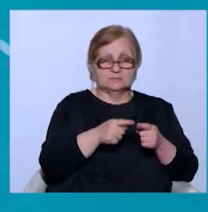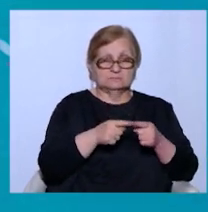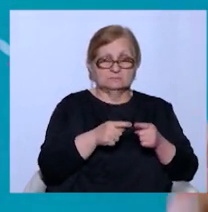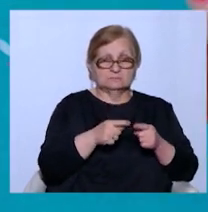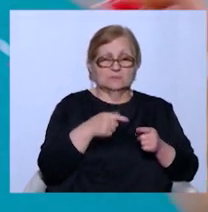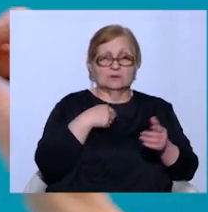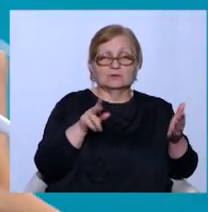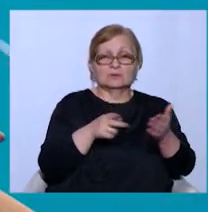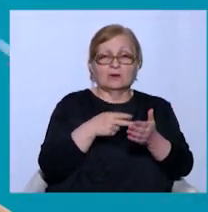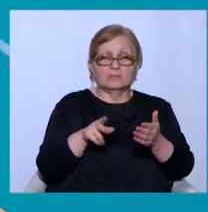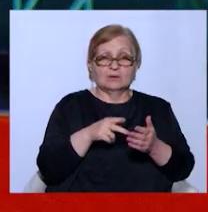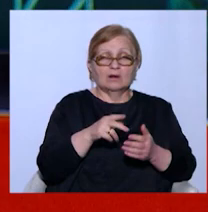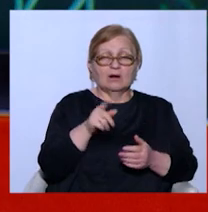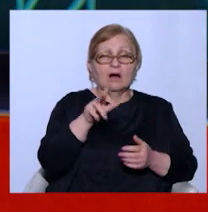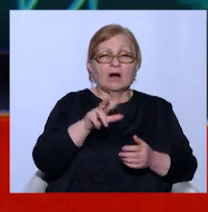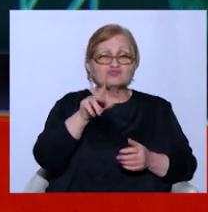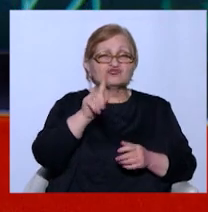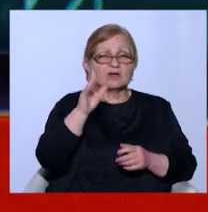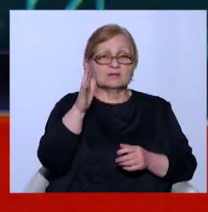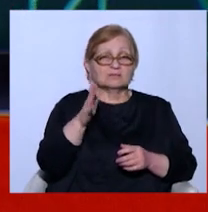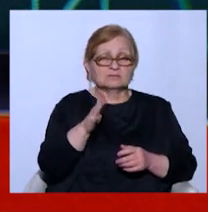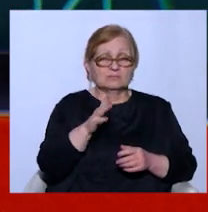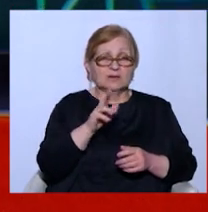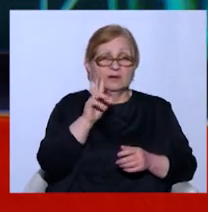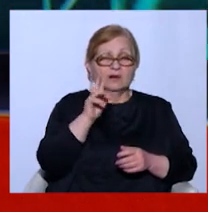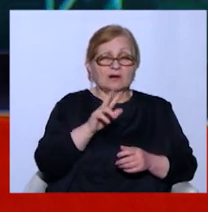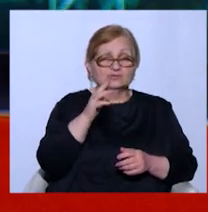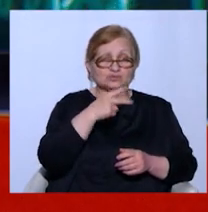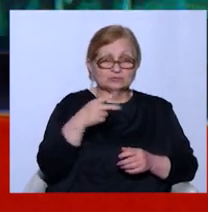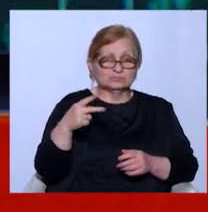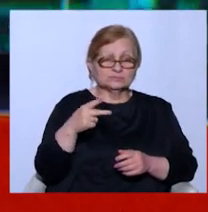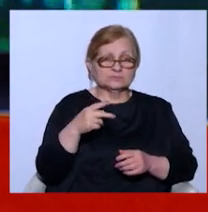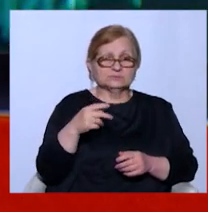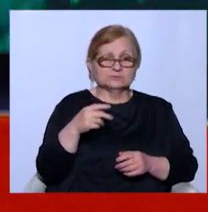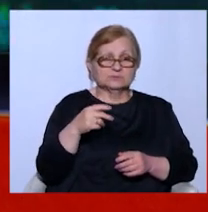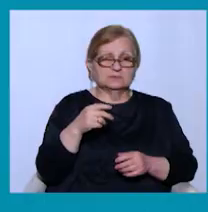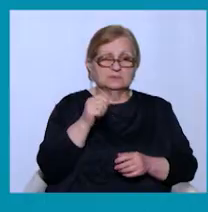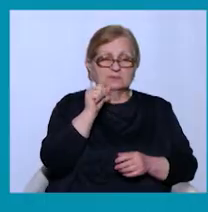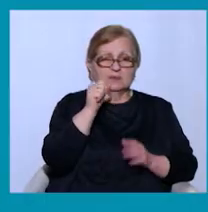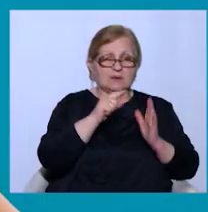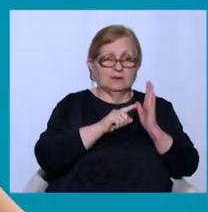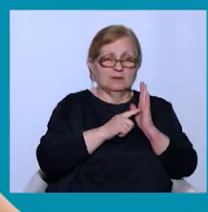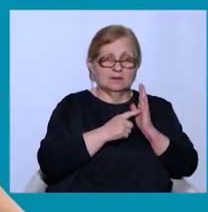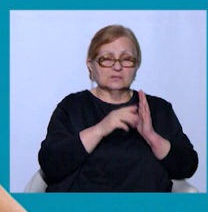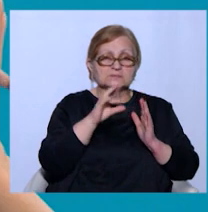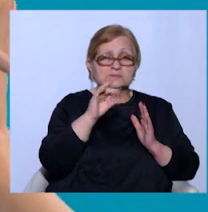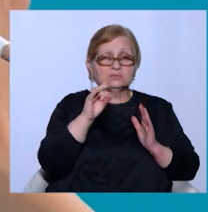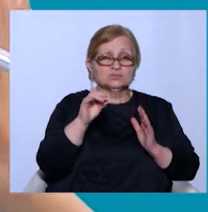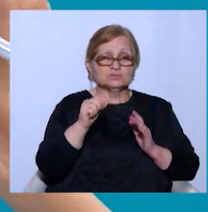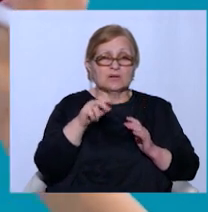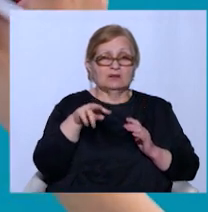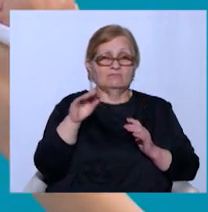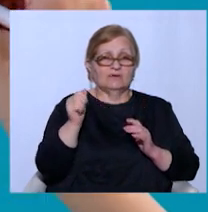შეგვიძლია გამოვთვალოთ რა იქნება H-ში. H-ში უდრის H-ში უდრის A გამომრავლოთ სინუს ალფაზე.